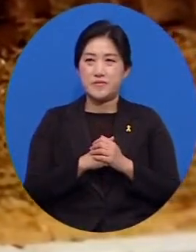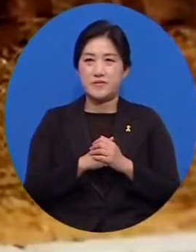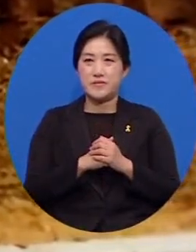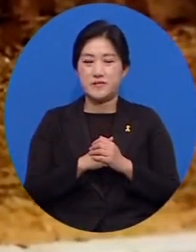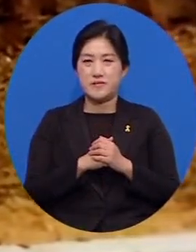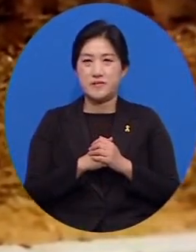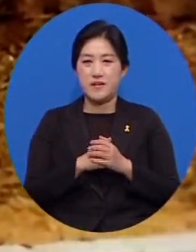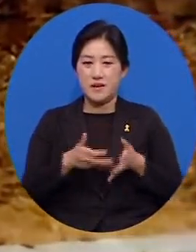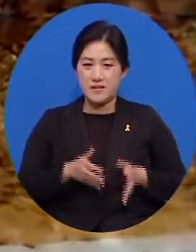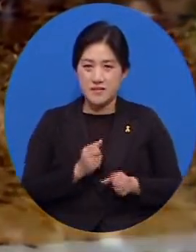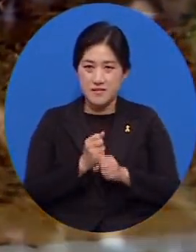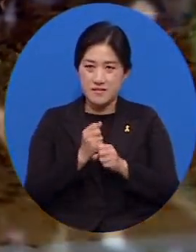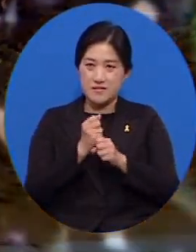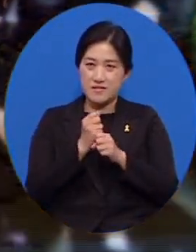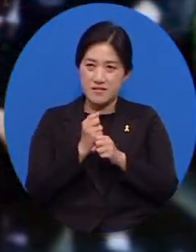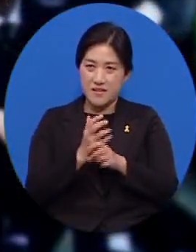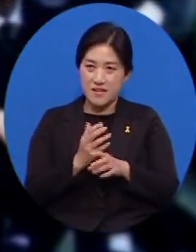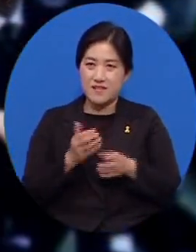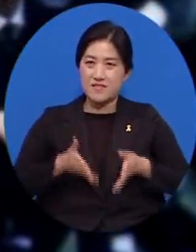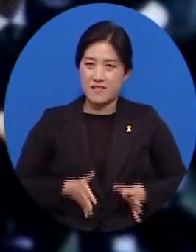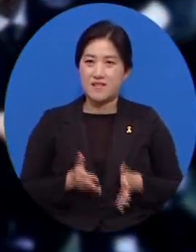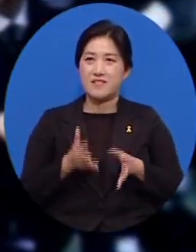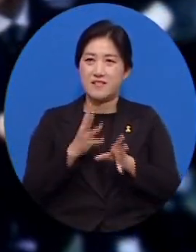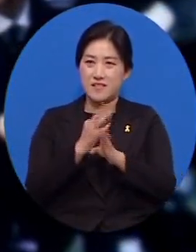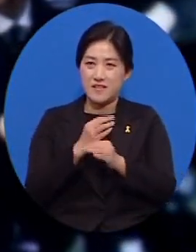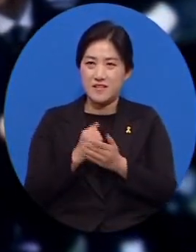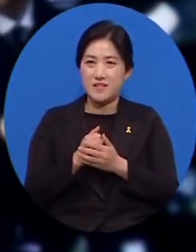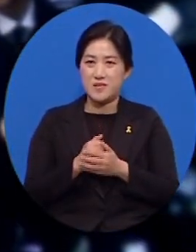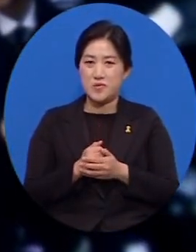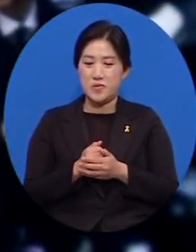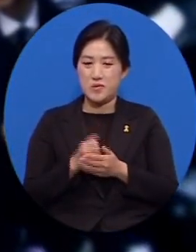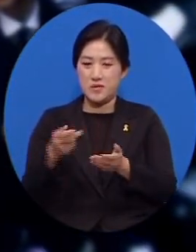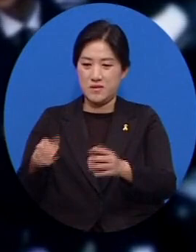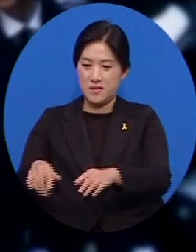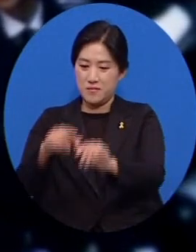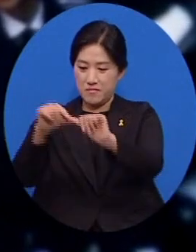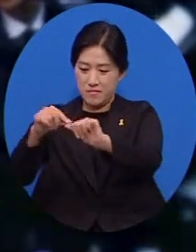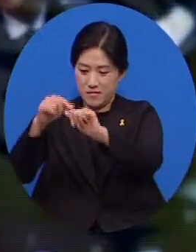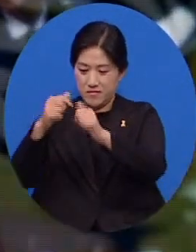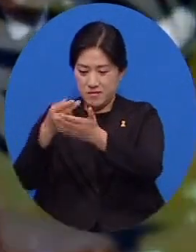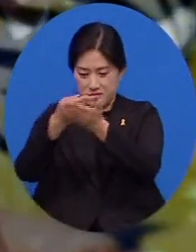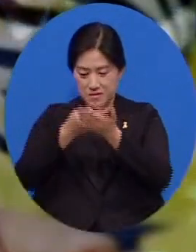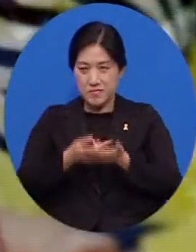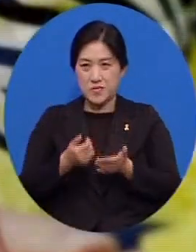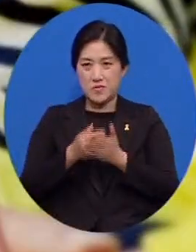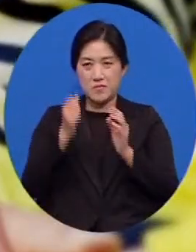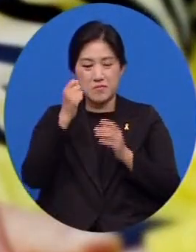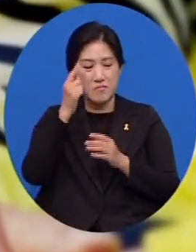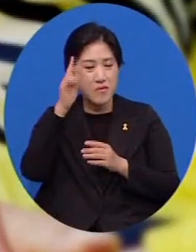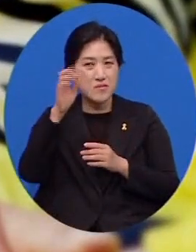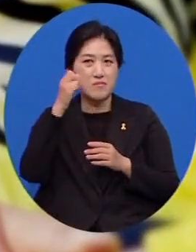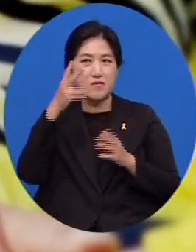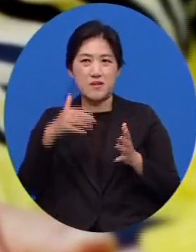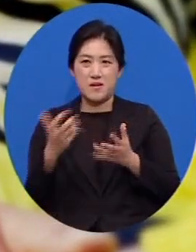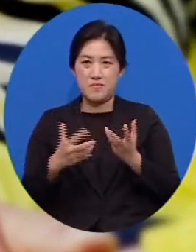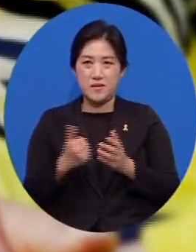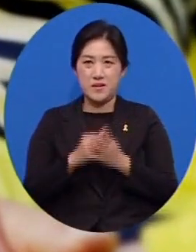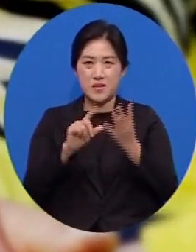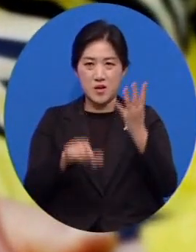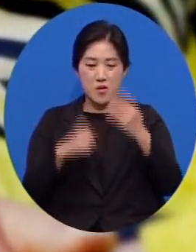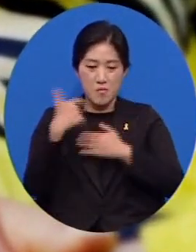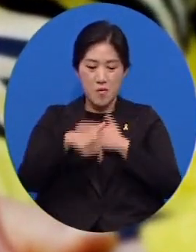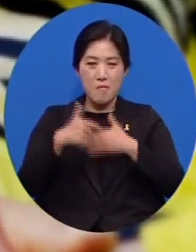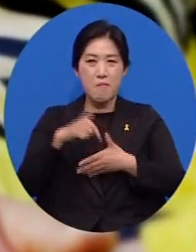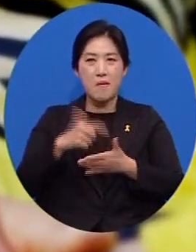애들이 올라온 날까지 며칠이고 몇 달이고 아프잖아. 4월이랑 뭔가 마음은 아픈데